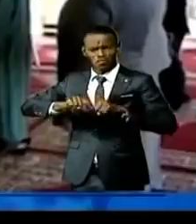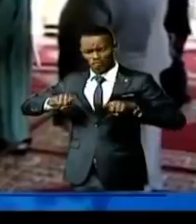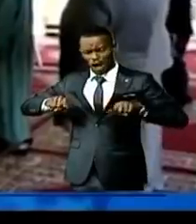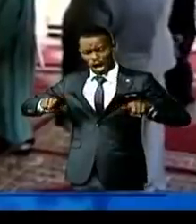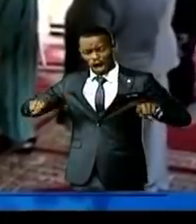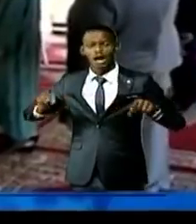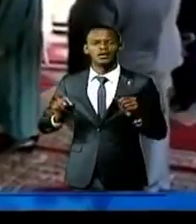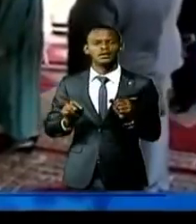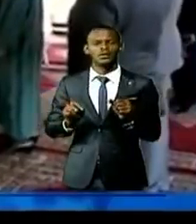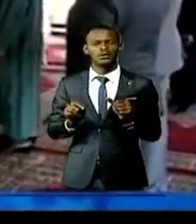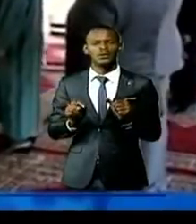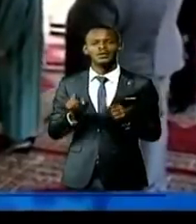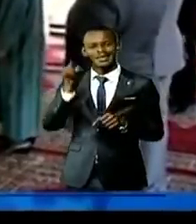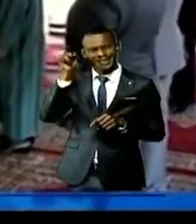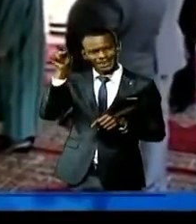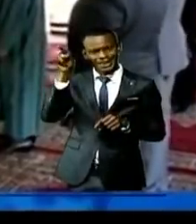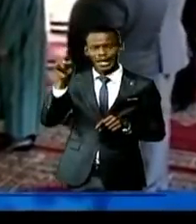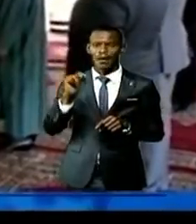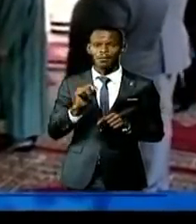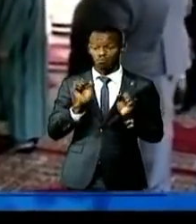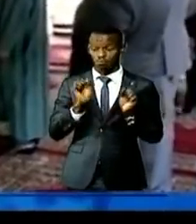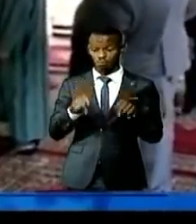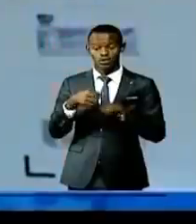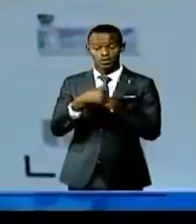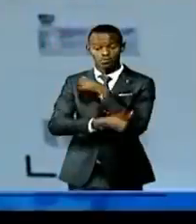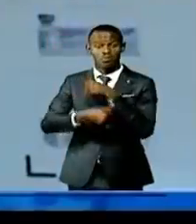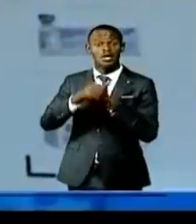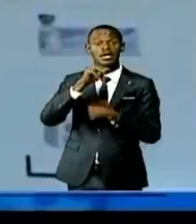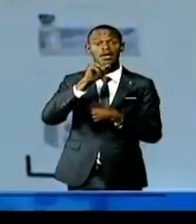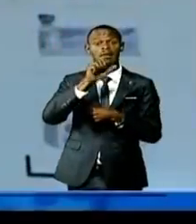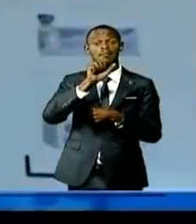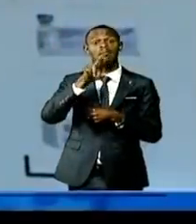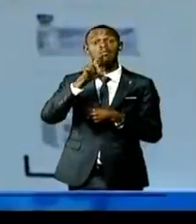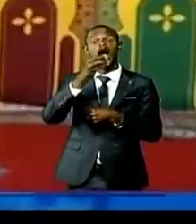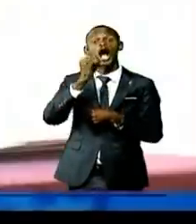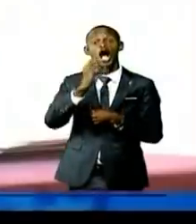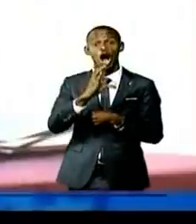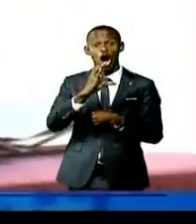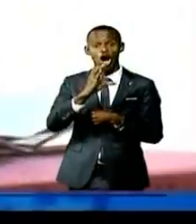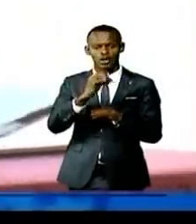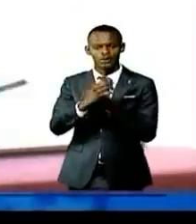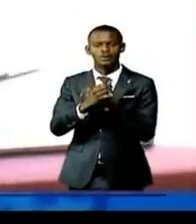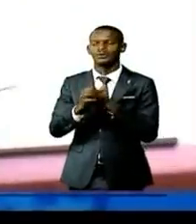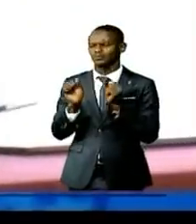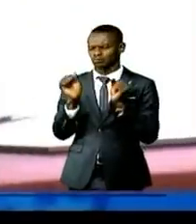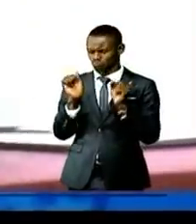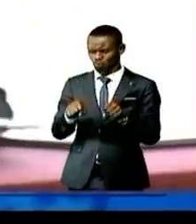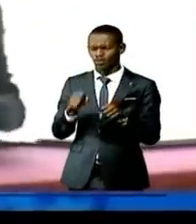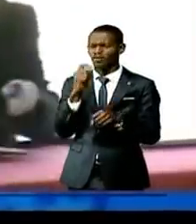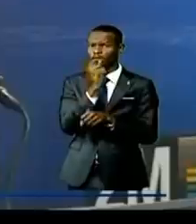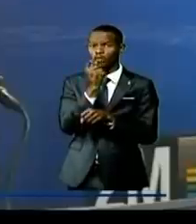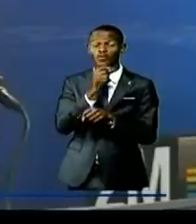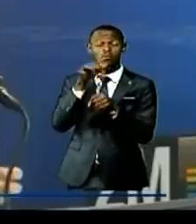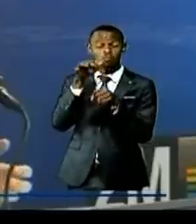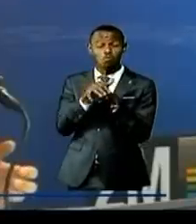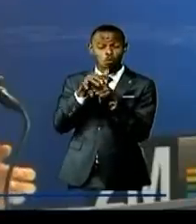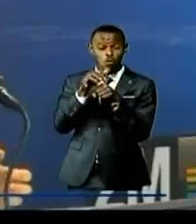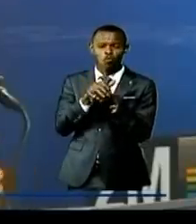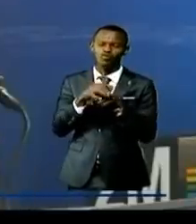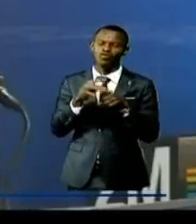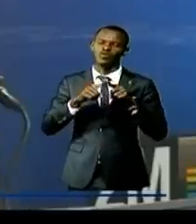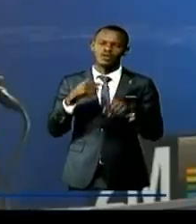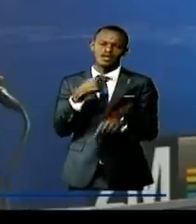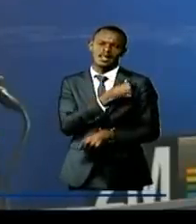besoins exprimés par l'Afrique de fabriquer 60% des vaccins anti-Covid localement. Je pense qu'on a